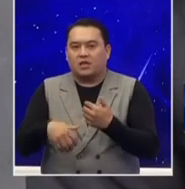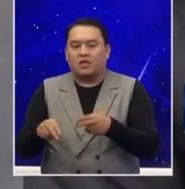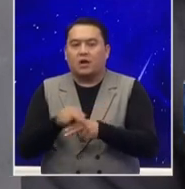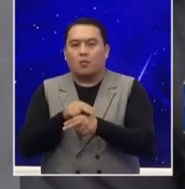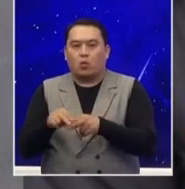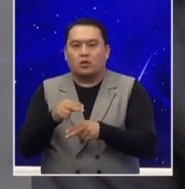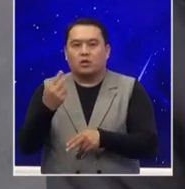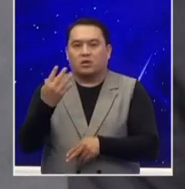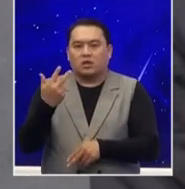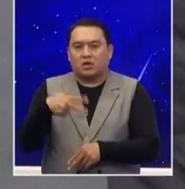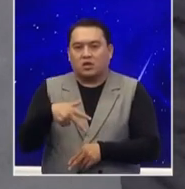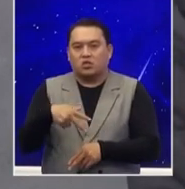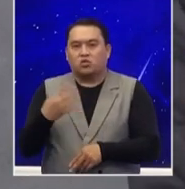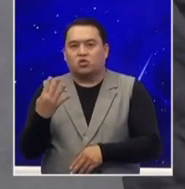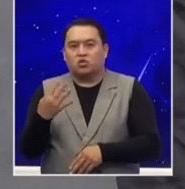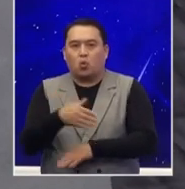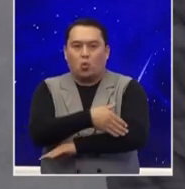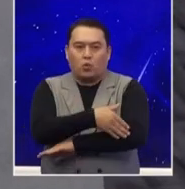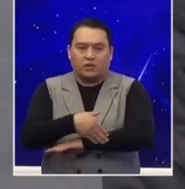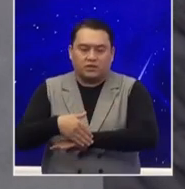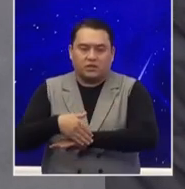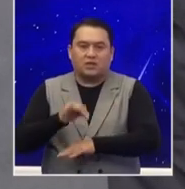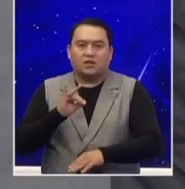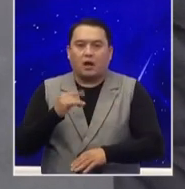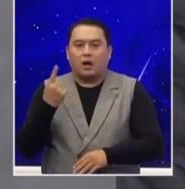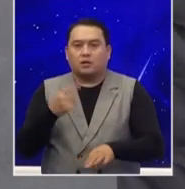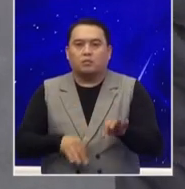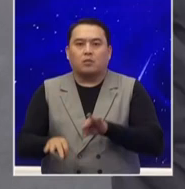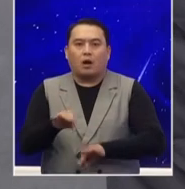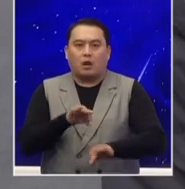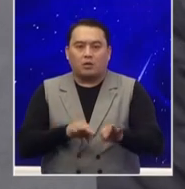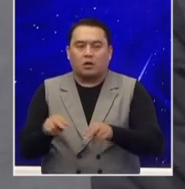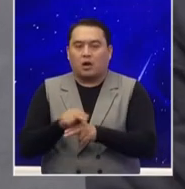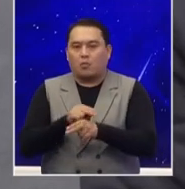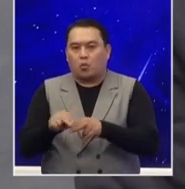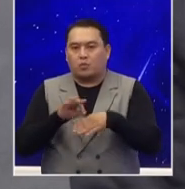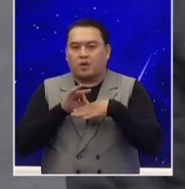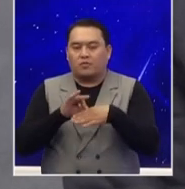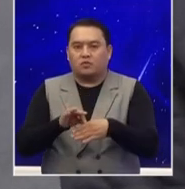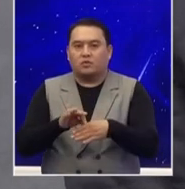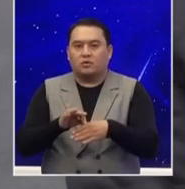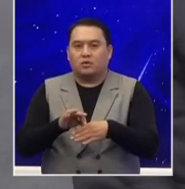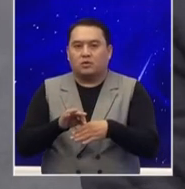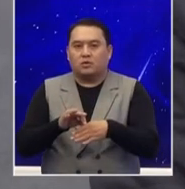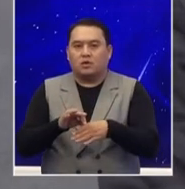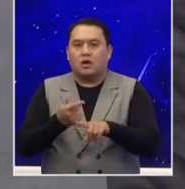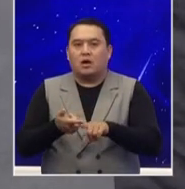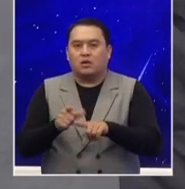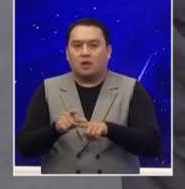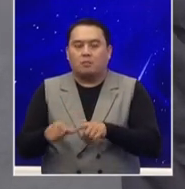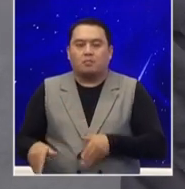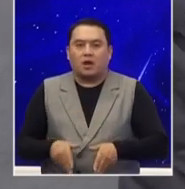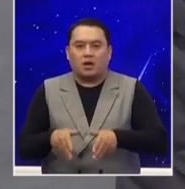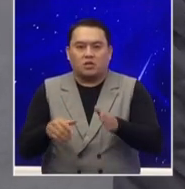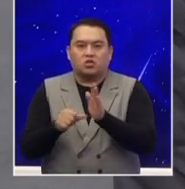30 34 улиц и один проект по капитальному ремонту там данном проекте учтены и